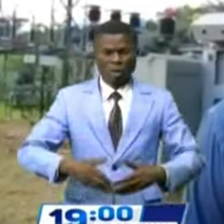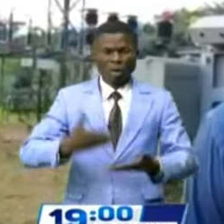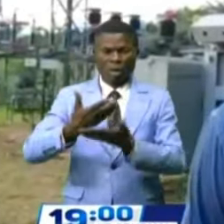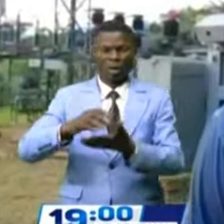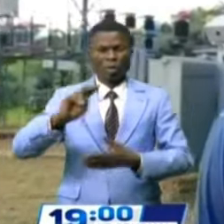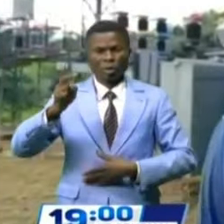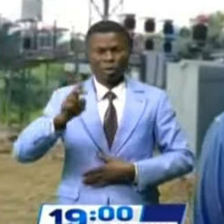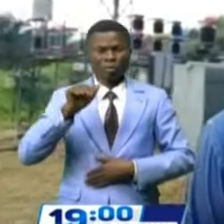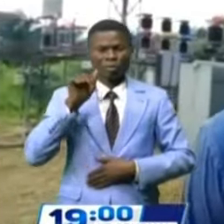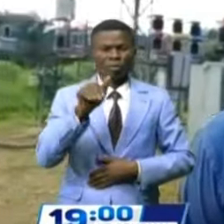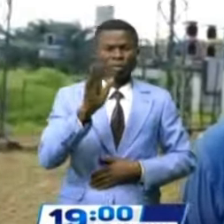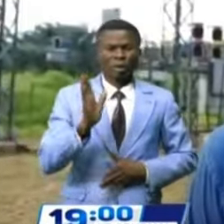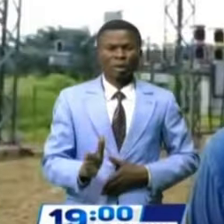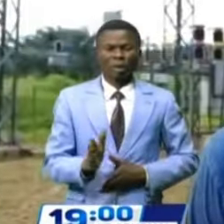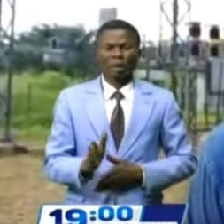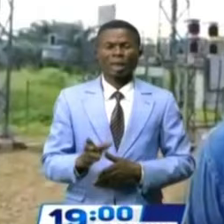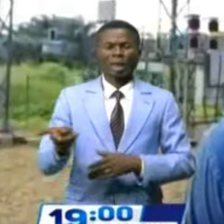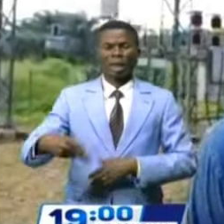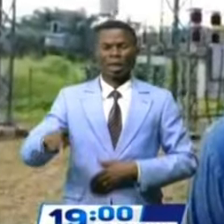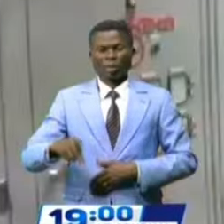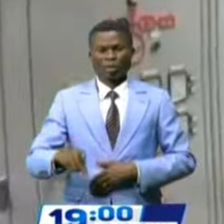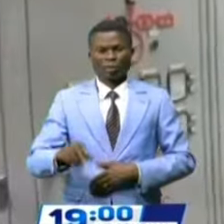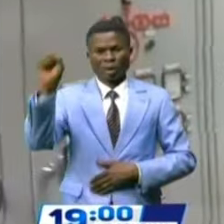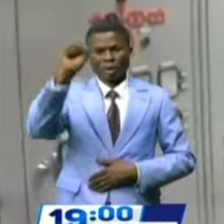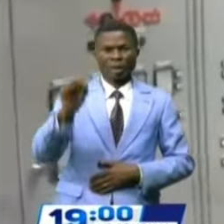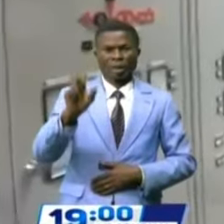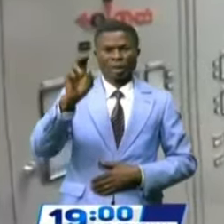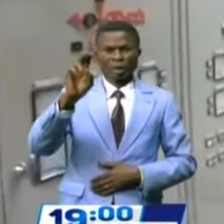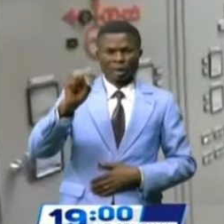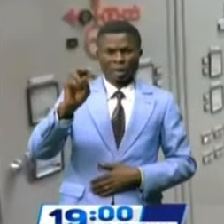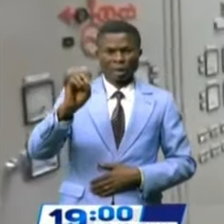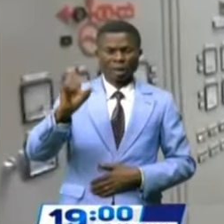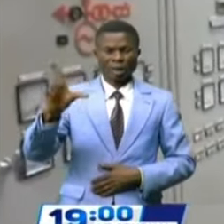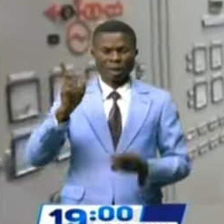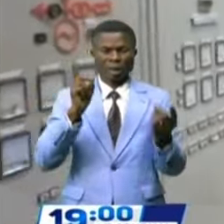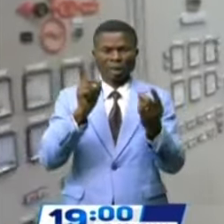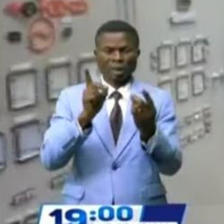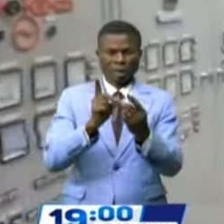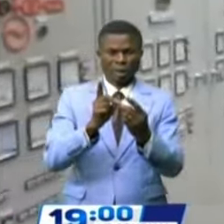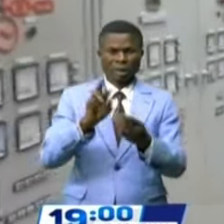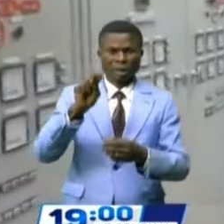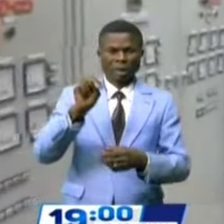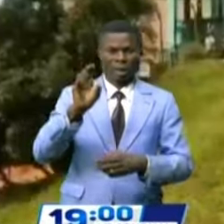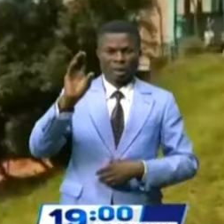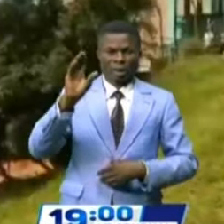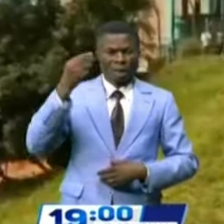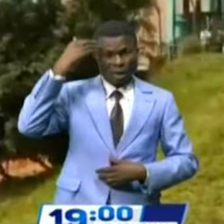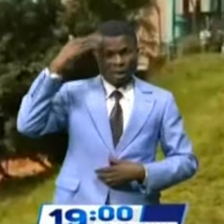le directeur provincial de la SNEL, l'ingénieur Maurice, contacté par la RTNC